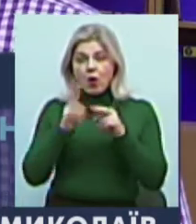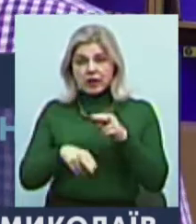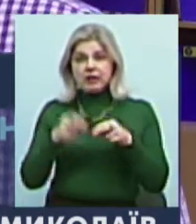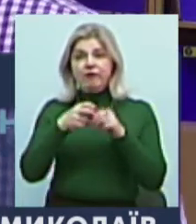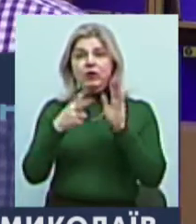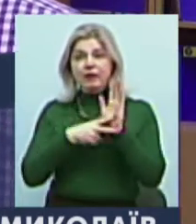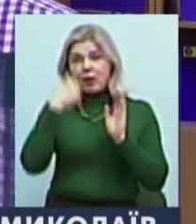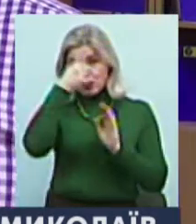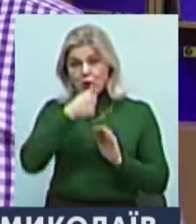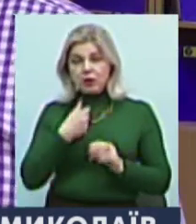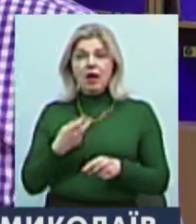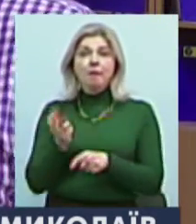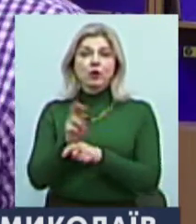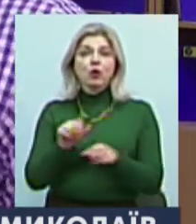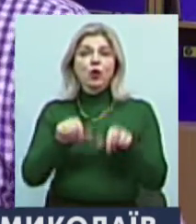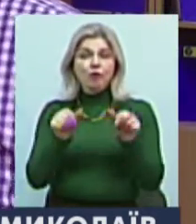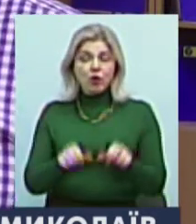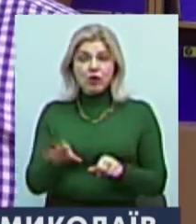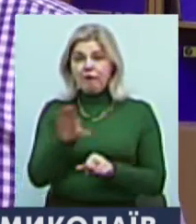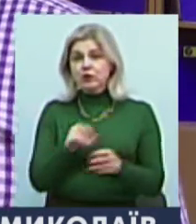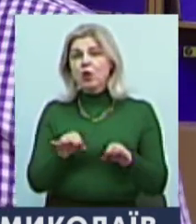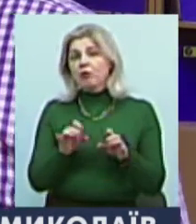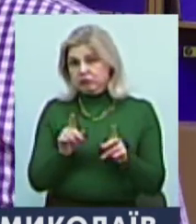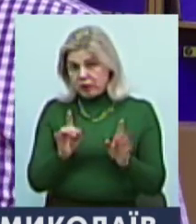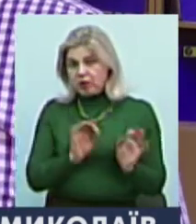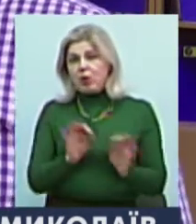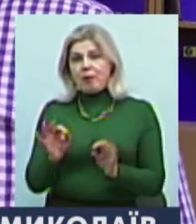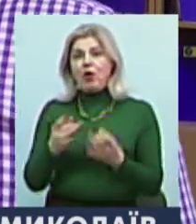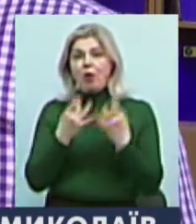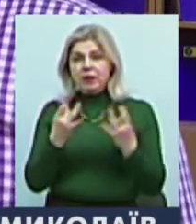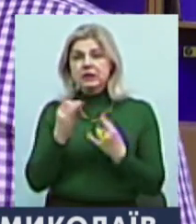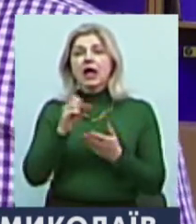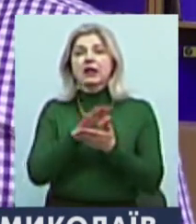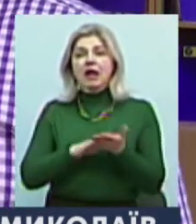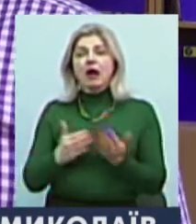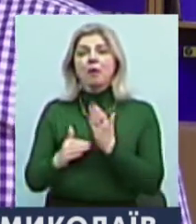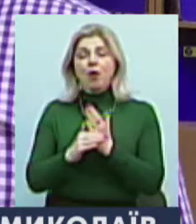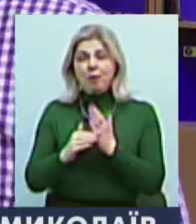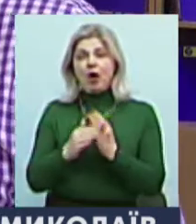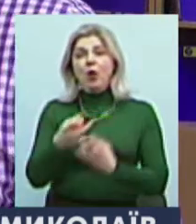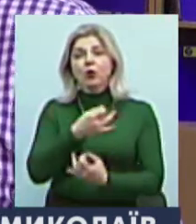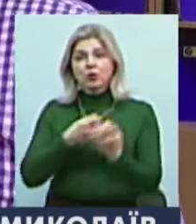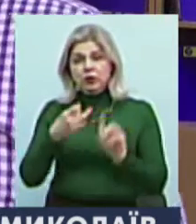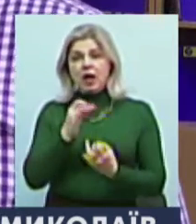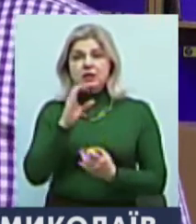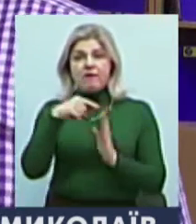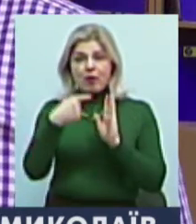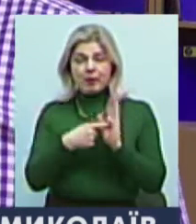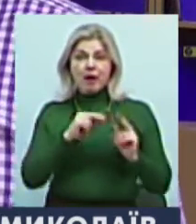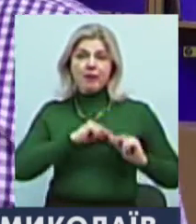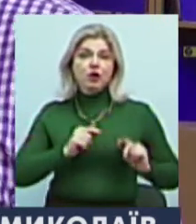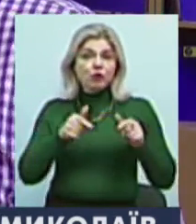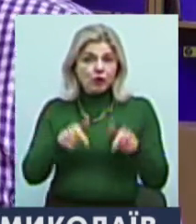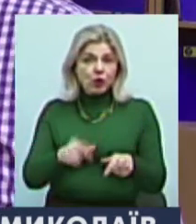прийшов оформлятися. Дуже все доступно пояснили і надалі допомагали, консультували з питань працевлаштування. Наразі ось